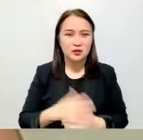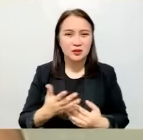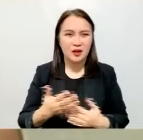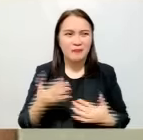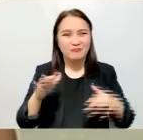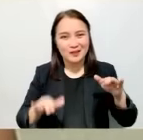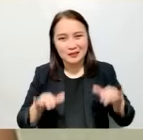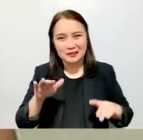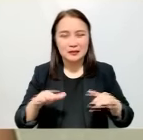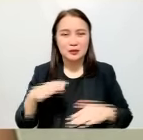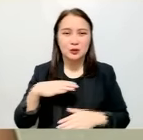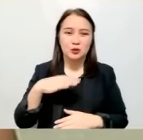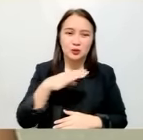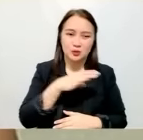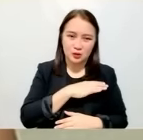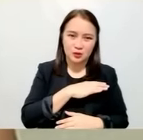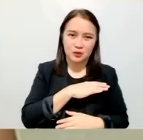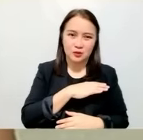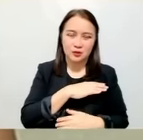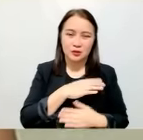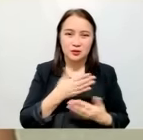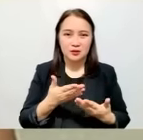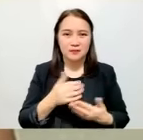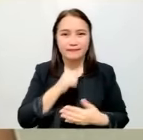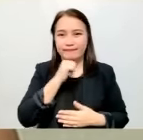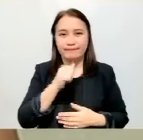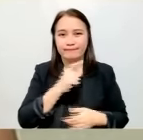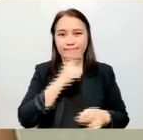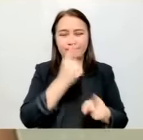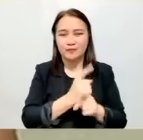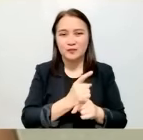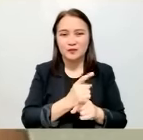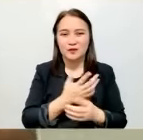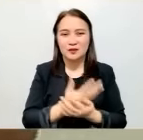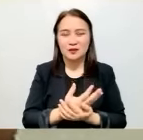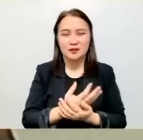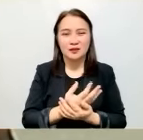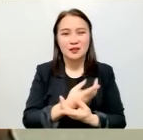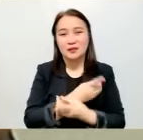and hindi siya tunay na demokrasya sa ating bansa.